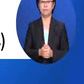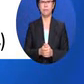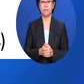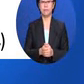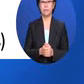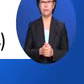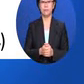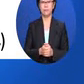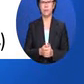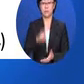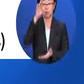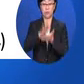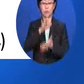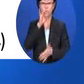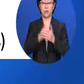채용합니다.